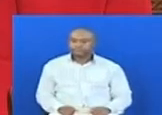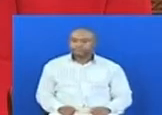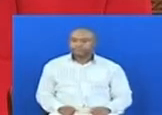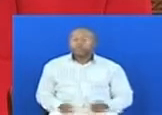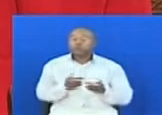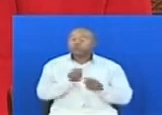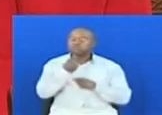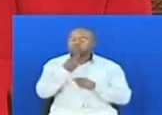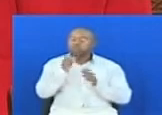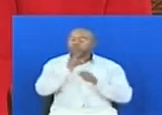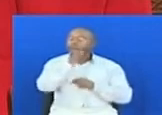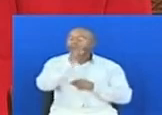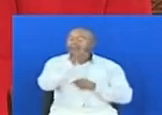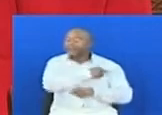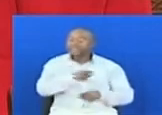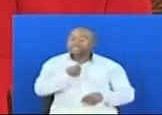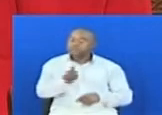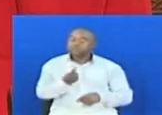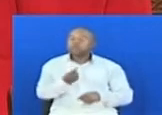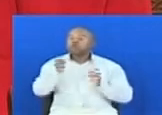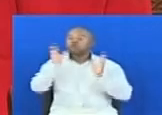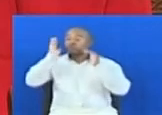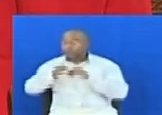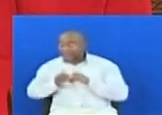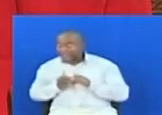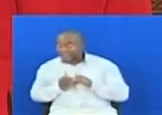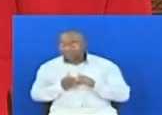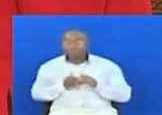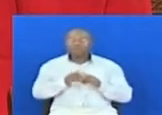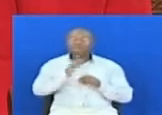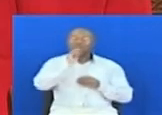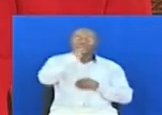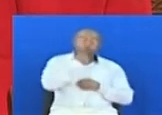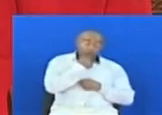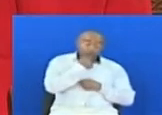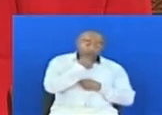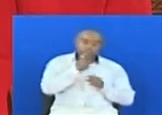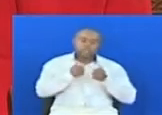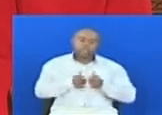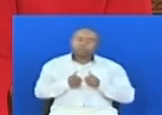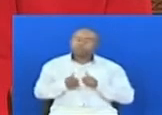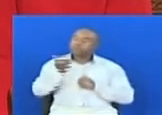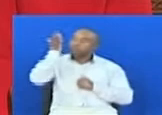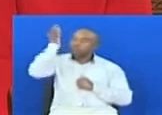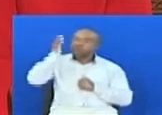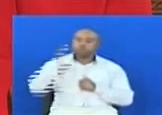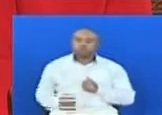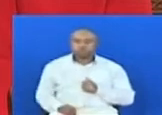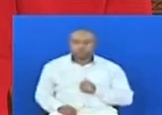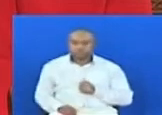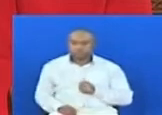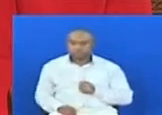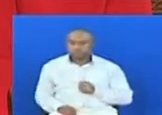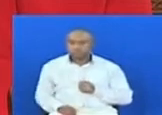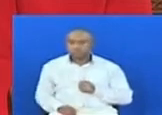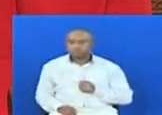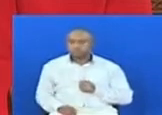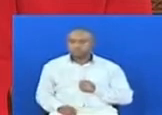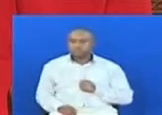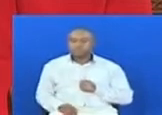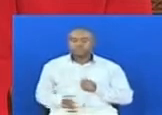tusali, tufunge na alimtegemea Mungu. Niliona clip fulani walisema we don't need